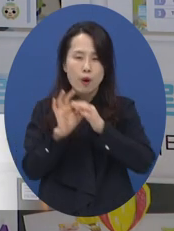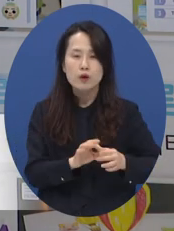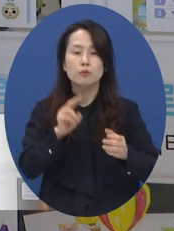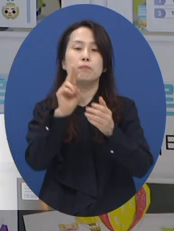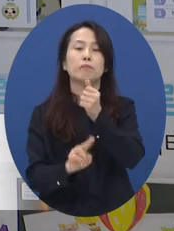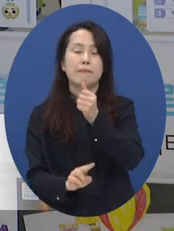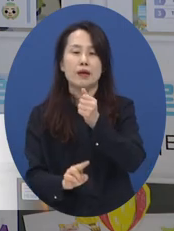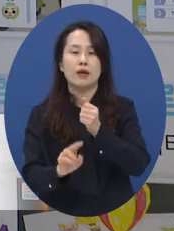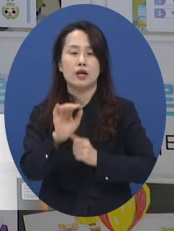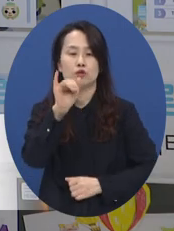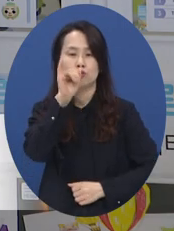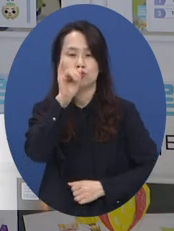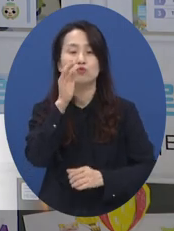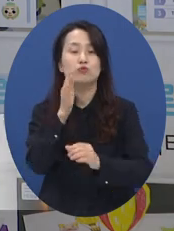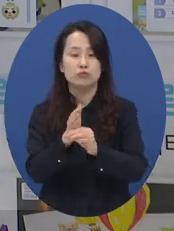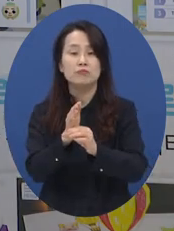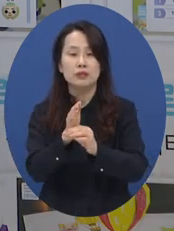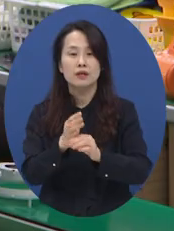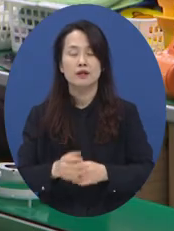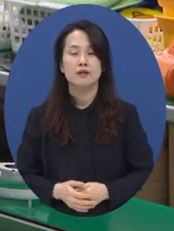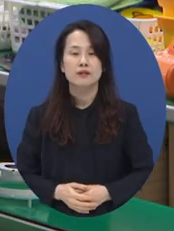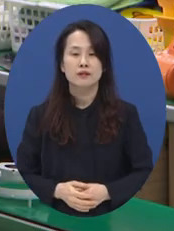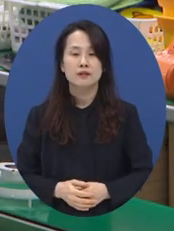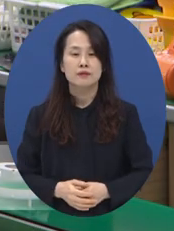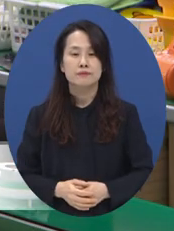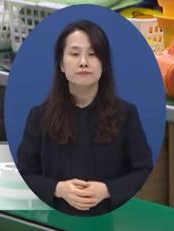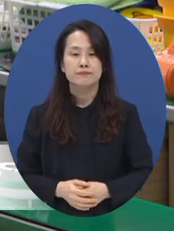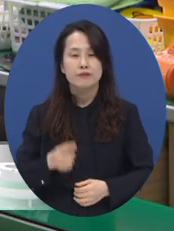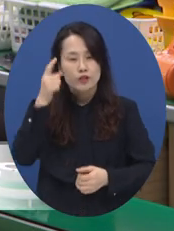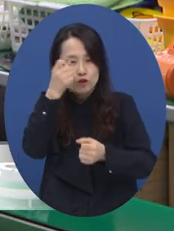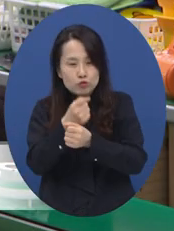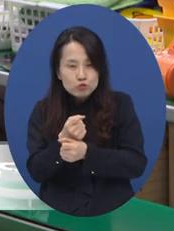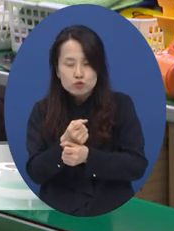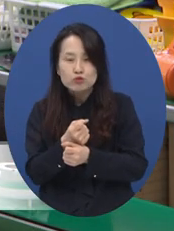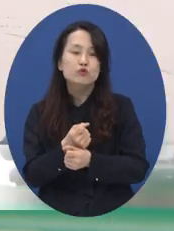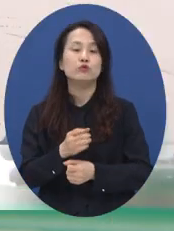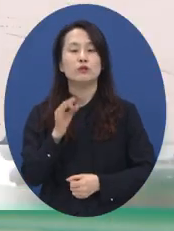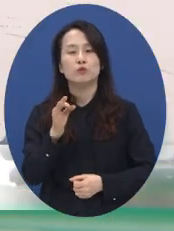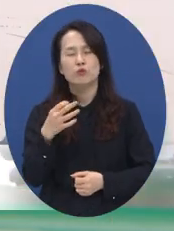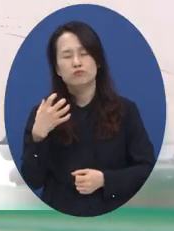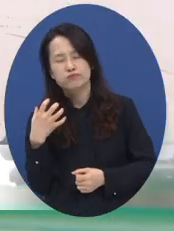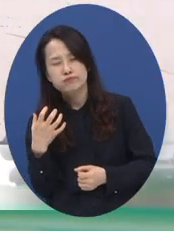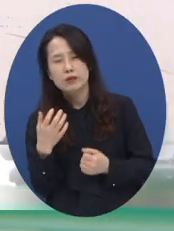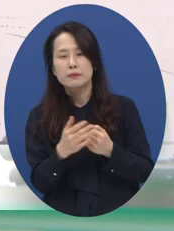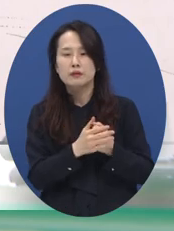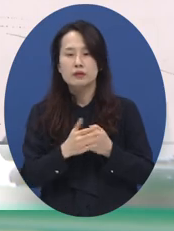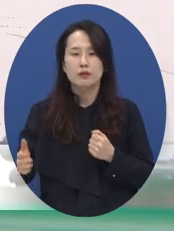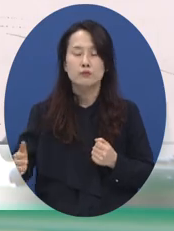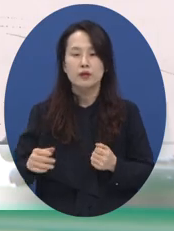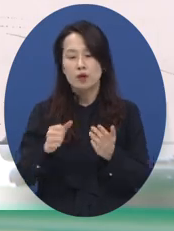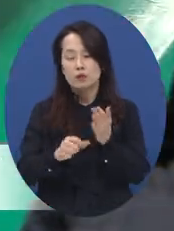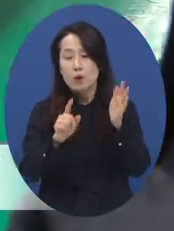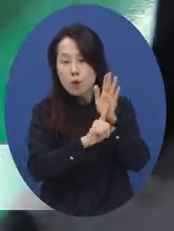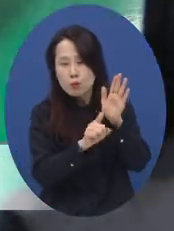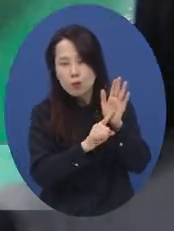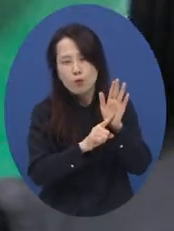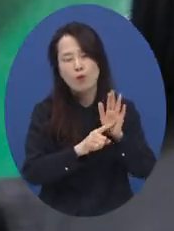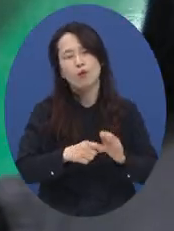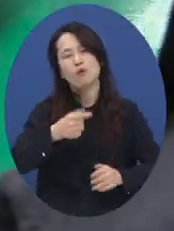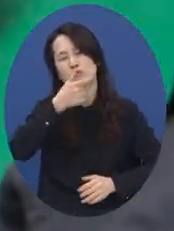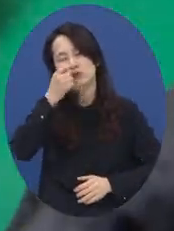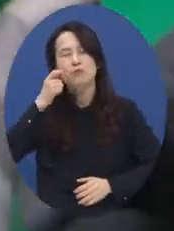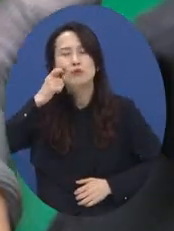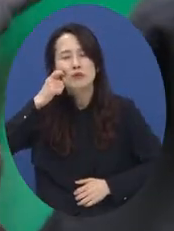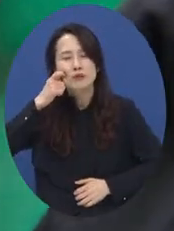고정 판매가 이루어지고 있고 연구 개발에 드는 비용 부담이 큰 탓에 제품 홍보에 는 엄두를 못 냈던 한